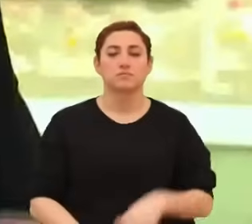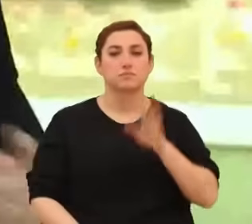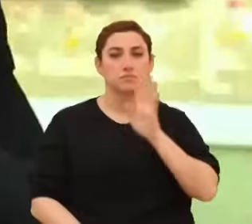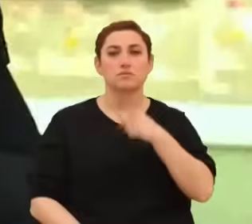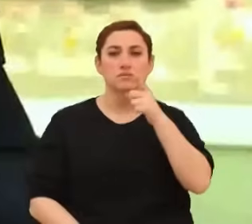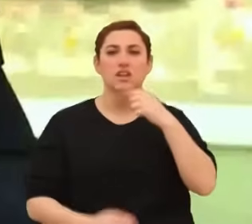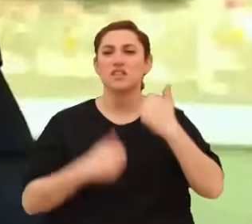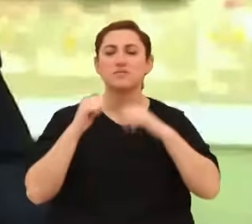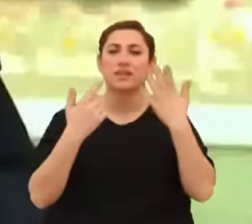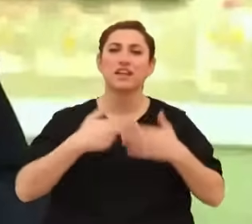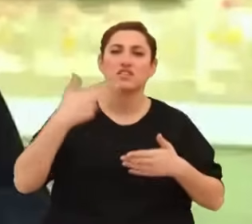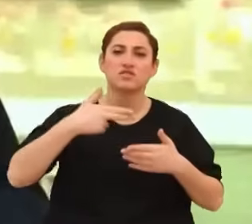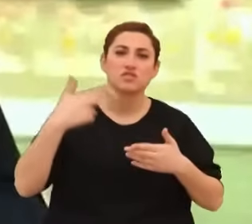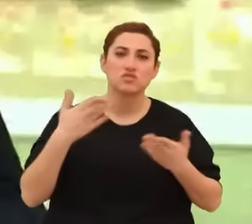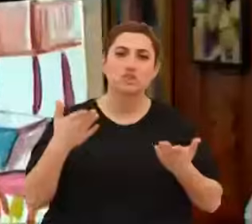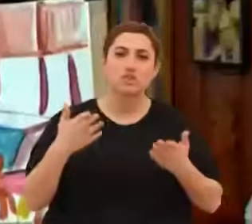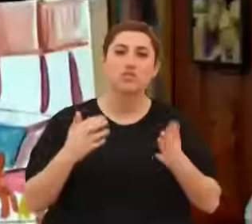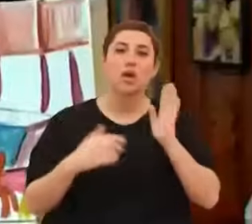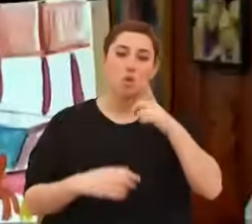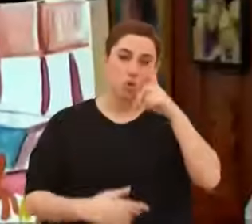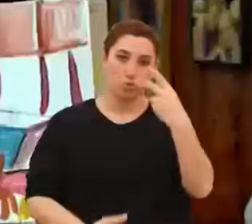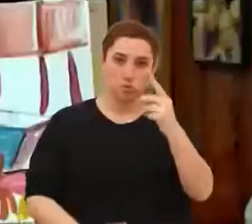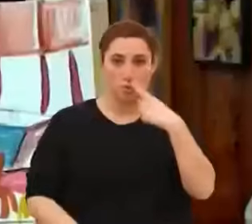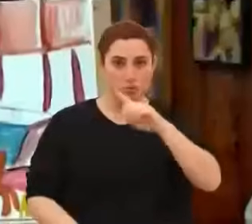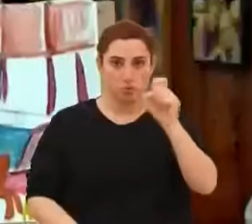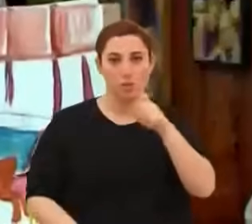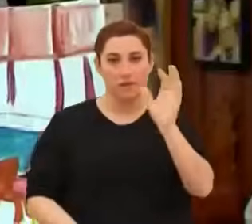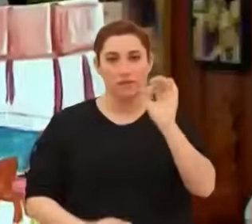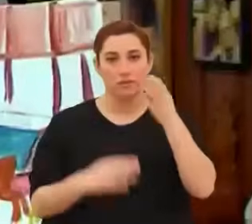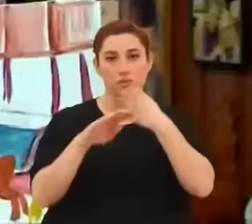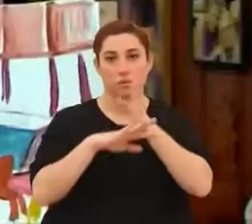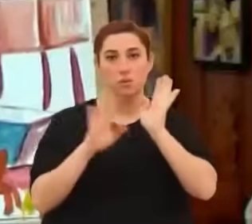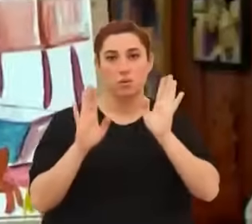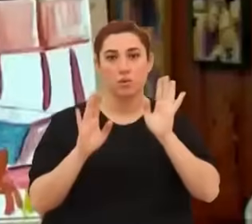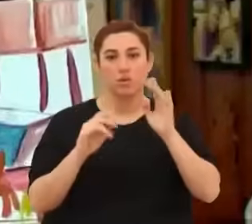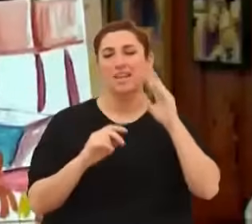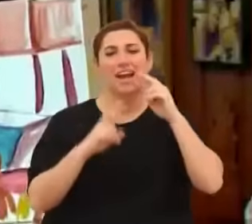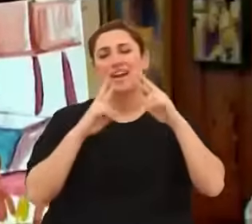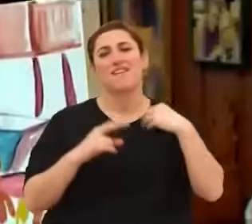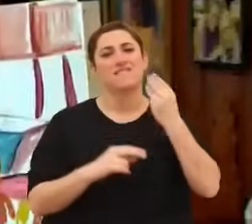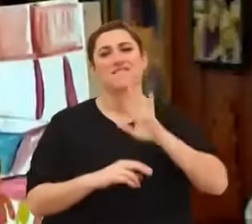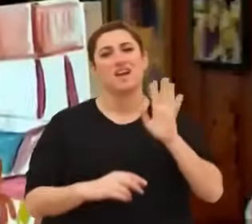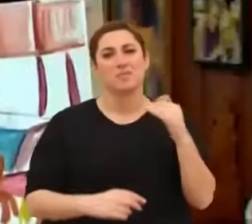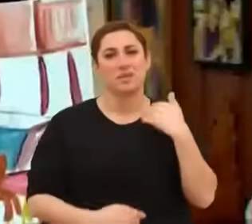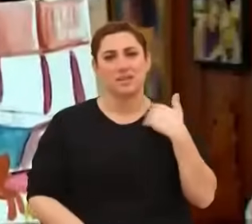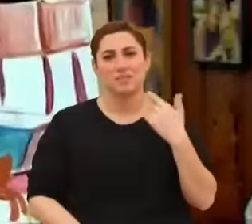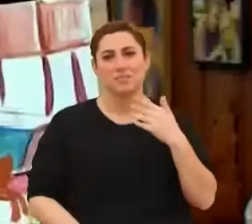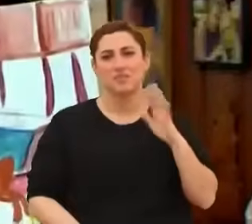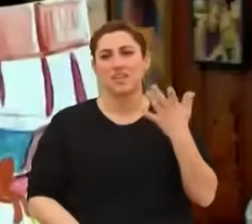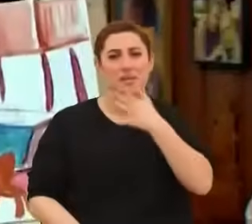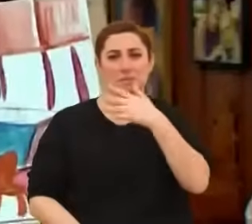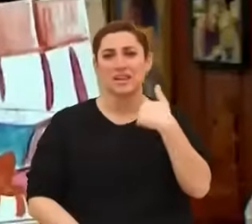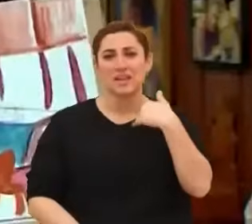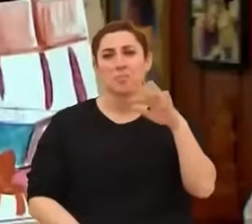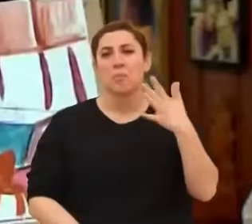Peki sen yarışmada ne çizeceksin? Ha, bak bu güzel soru. Evet, doğru. Daha henüz karar vermedim onu ben. Valla bilmiyorum,